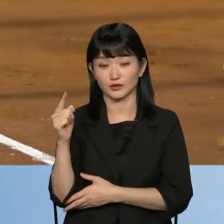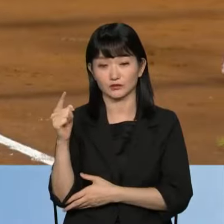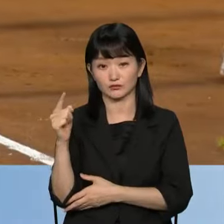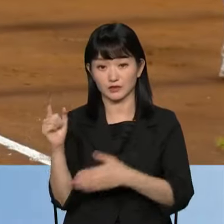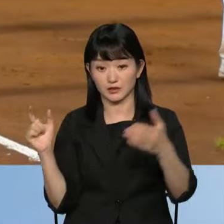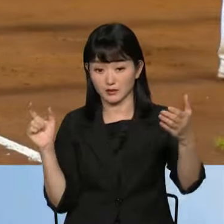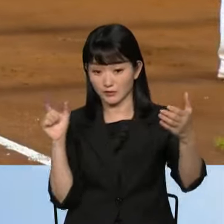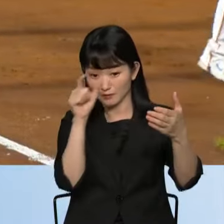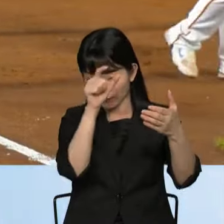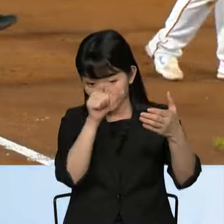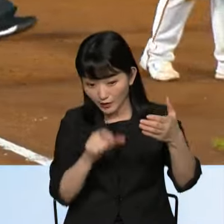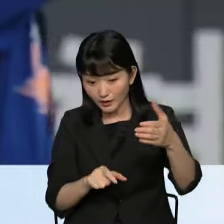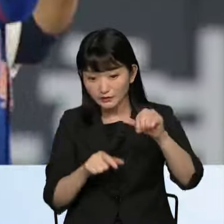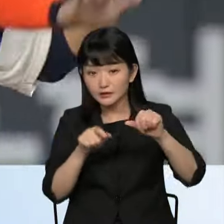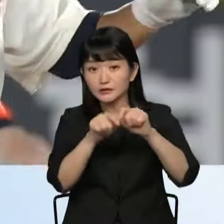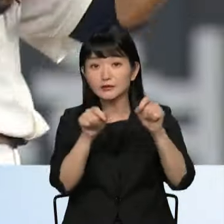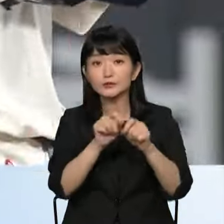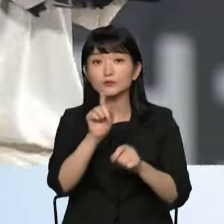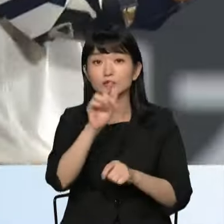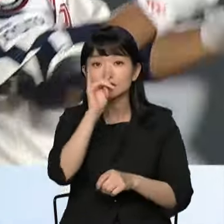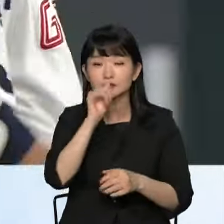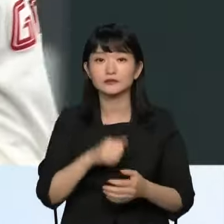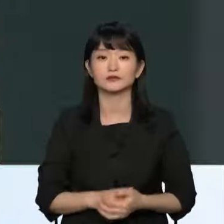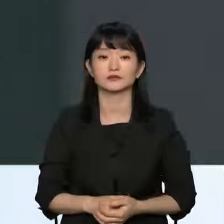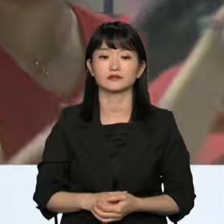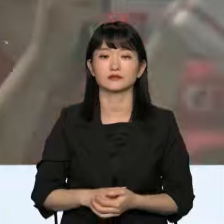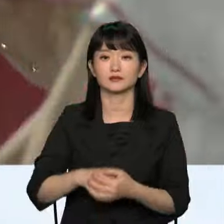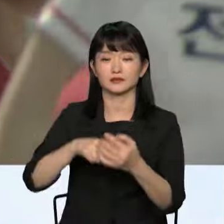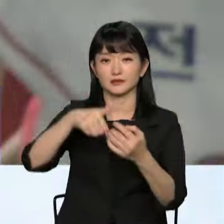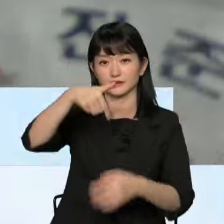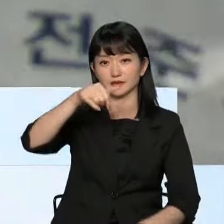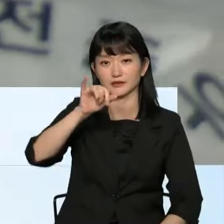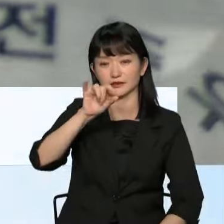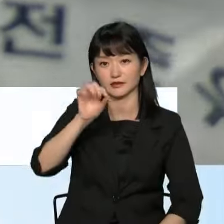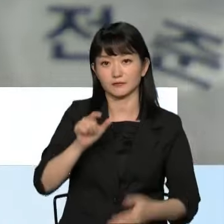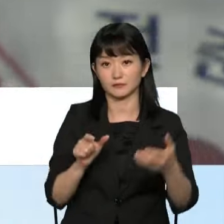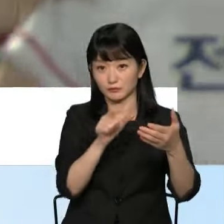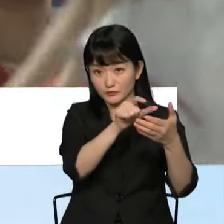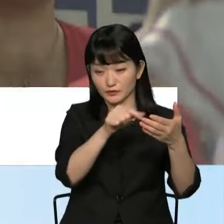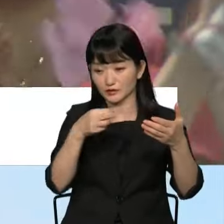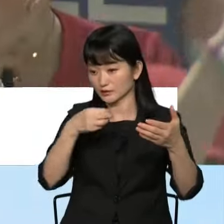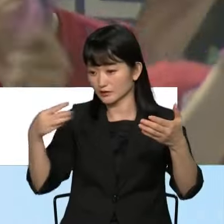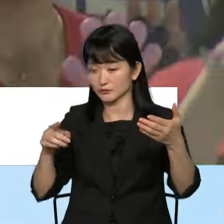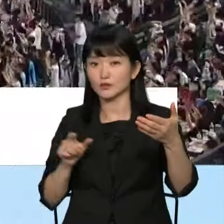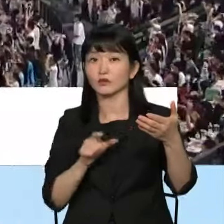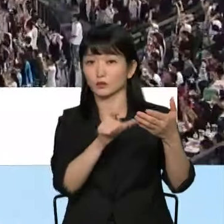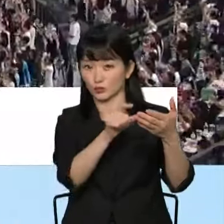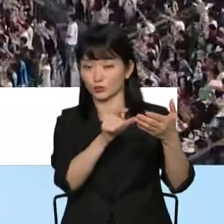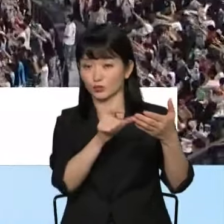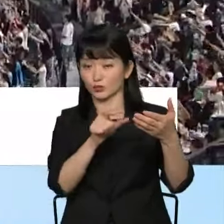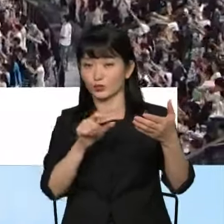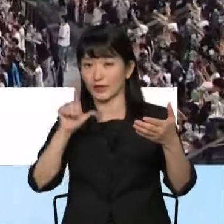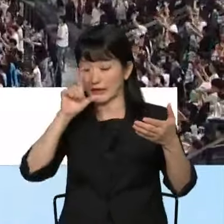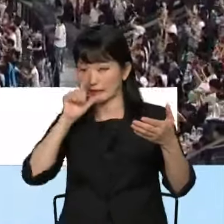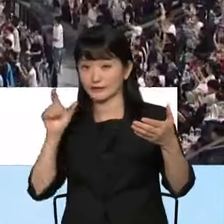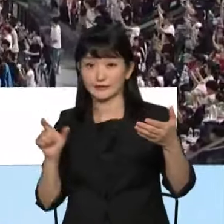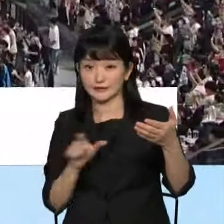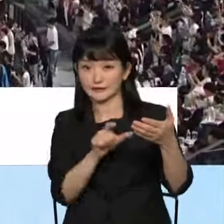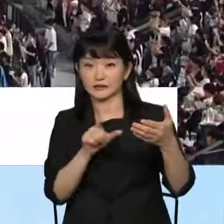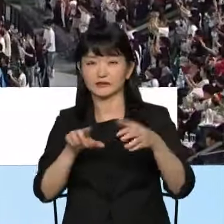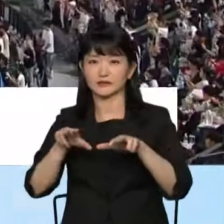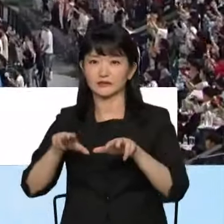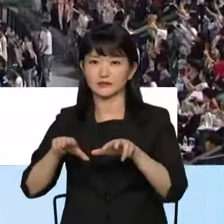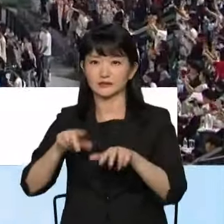예측을 해보신다면? 다섯 팀이면은 지금 뭐 기아가 지금 올라갔고요. 네. 삼성이 올라갔고요. 거기다 뭐 LG. 근데 지금